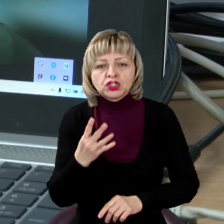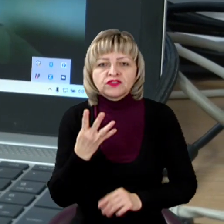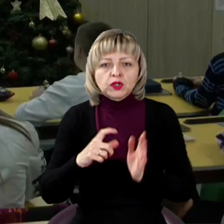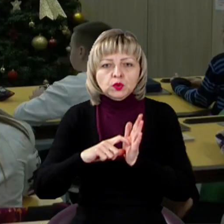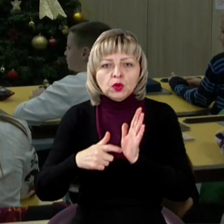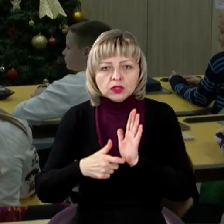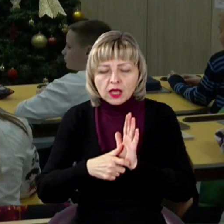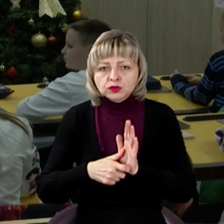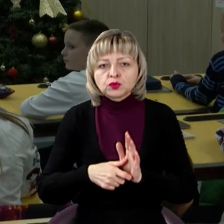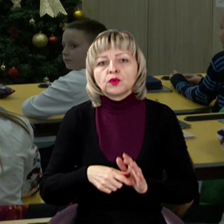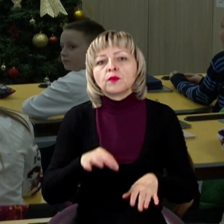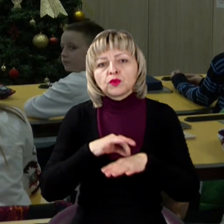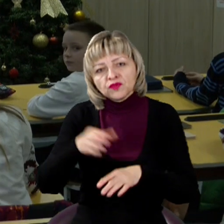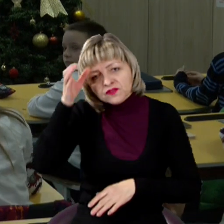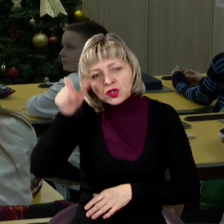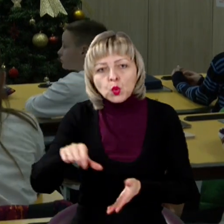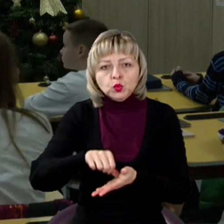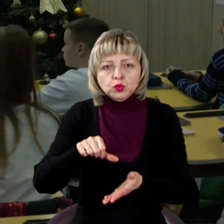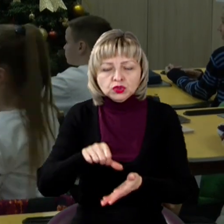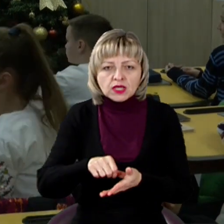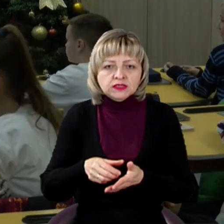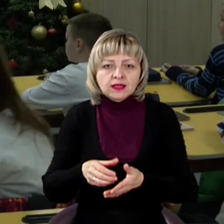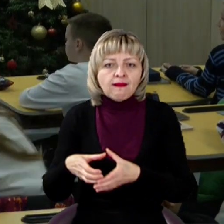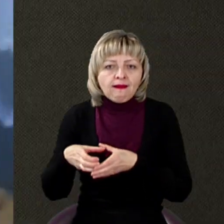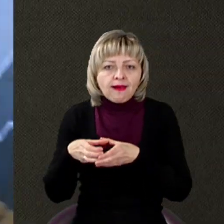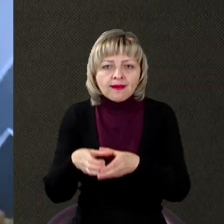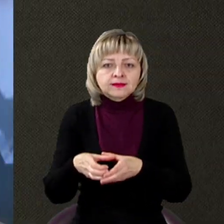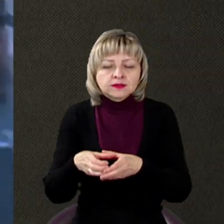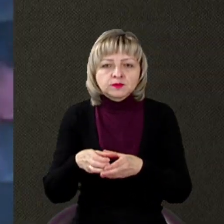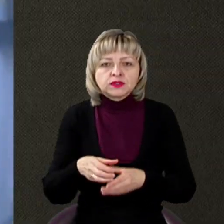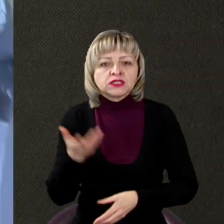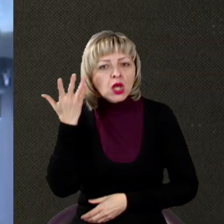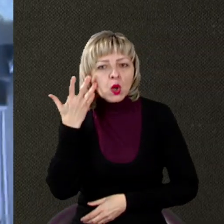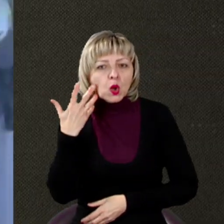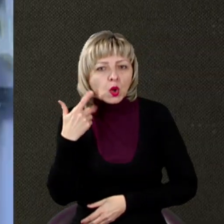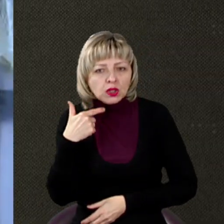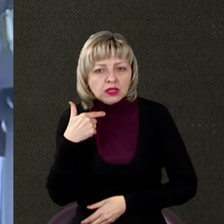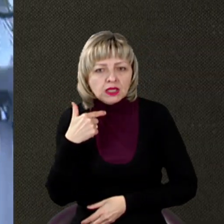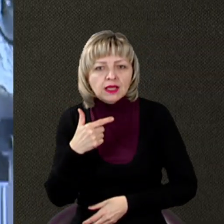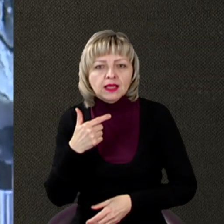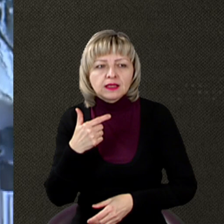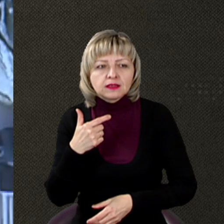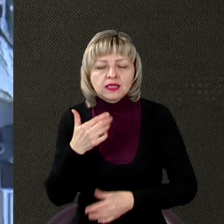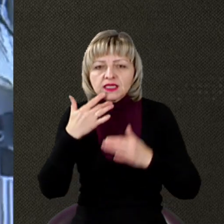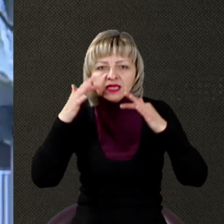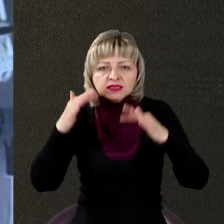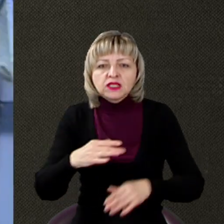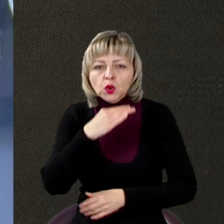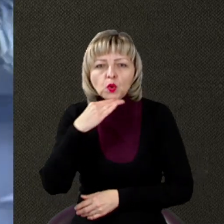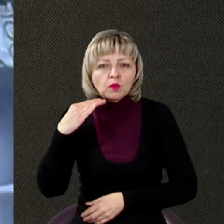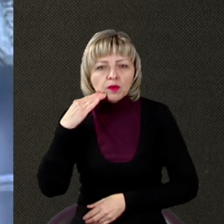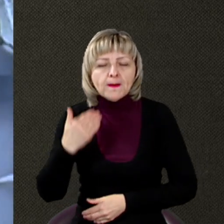український науковець, фотограф, учасник полярної експедиції Сергій Глотов. Снігу випадає дуже багато,